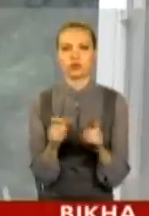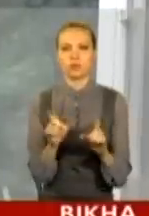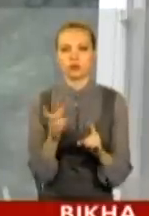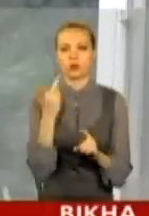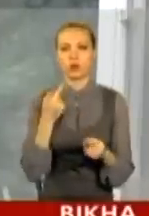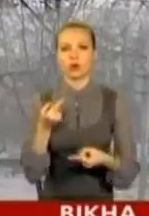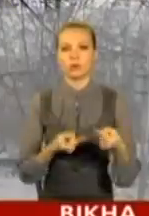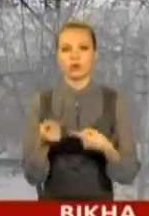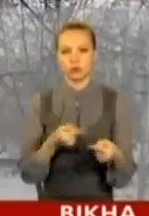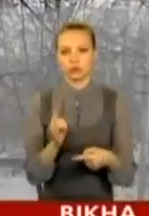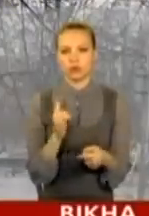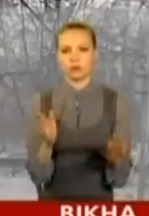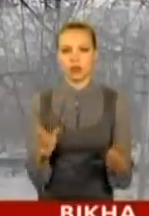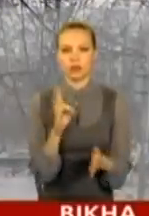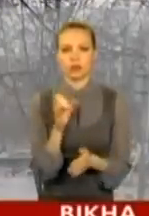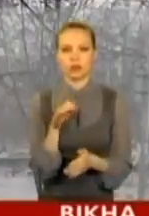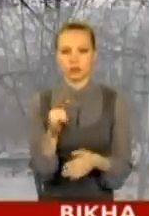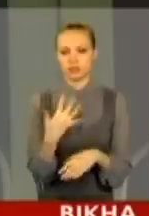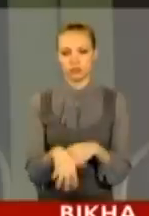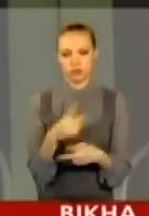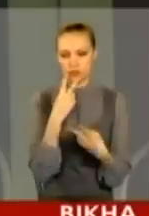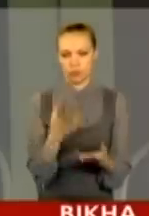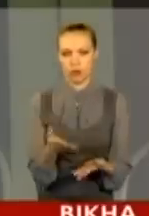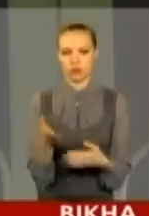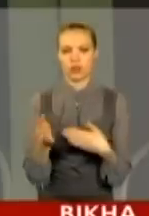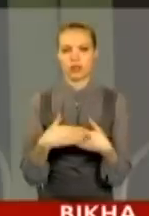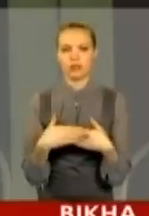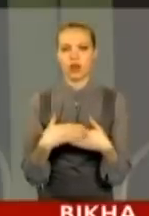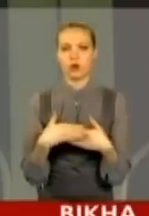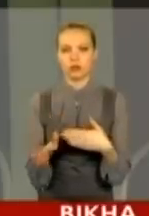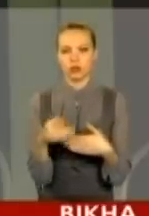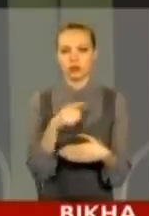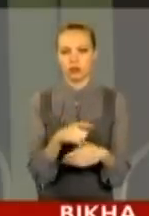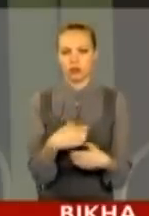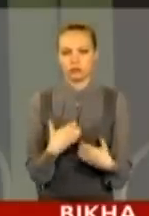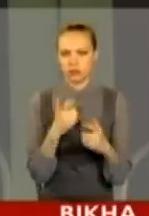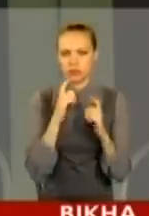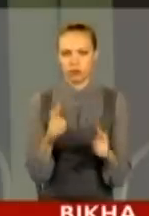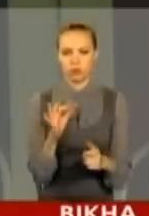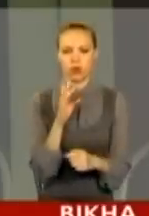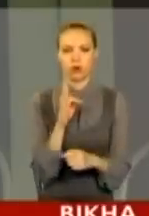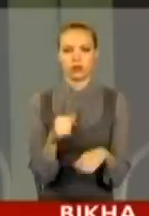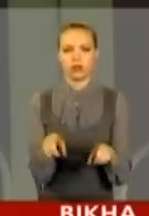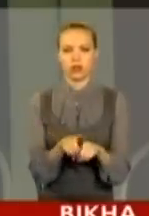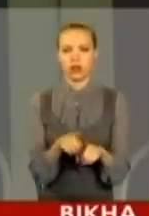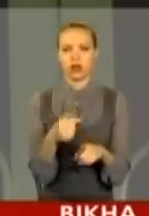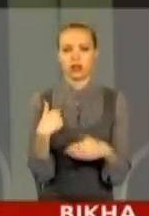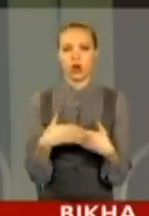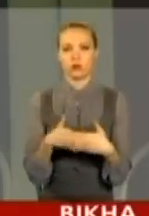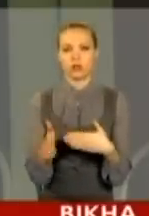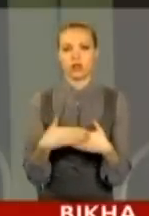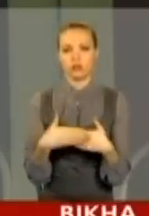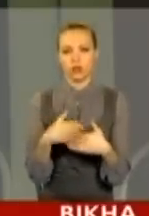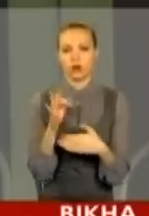Коли повернулася, маленької Насті вже не побачила. Дверь открылась, там дикие вопли, она такая, нет. Я открыла дверь,